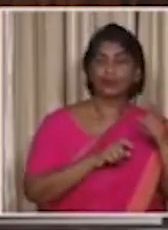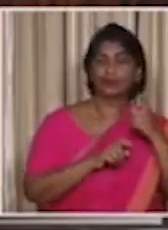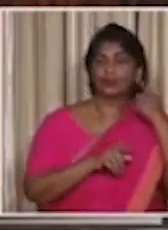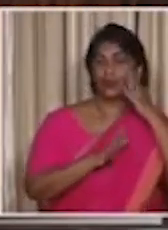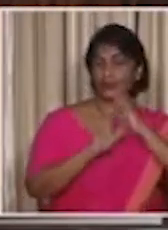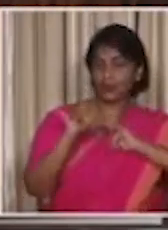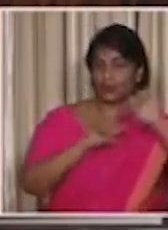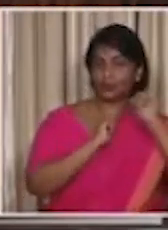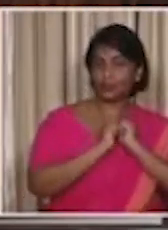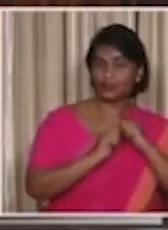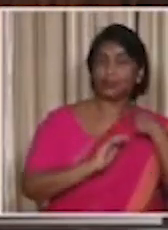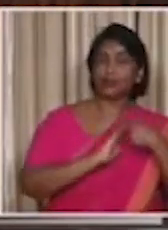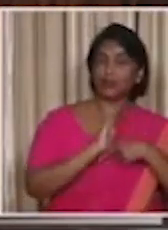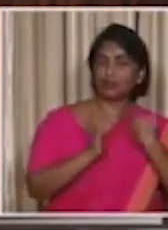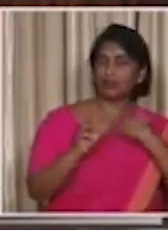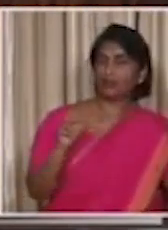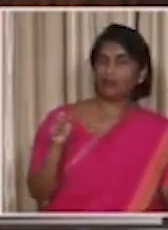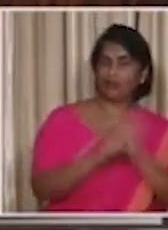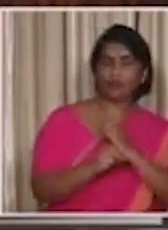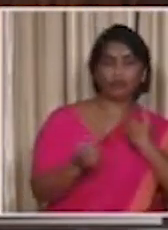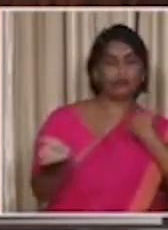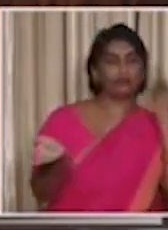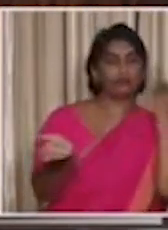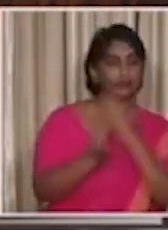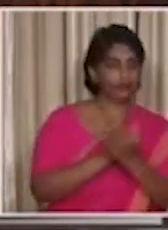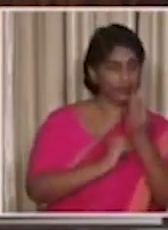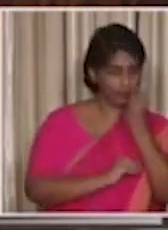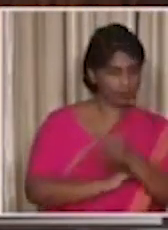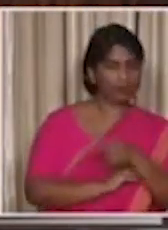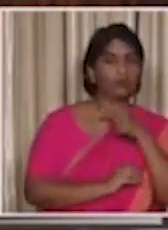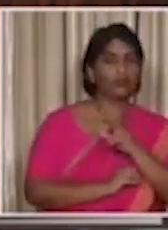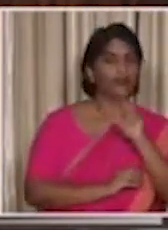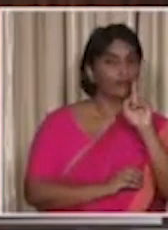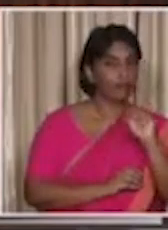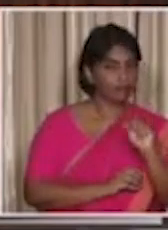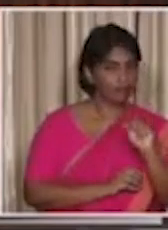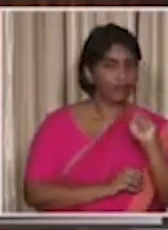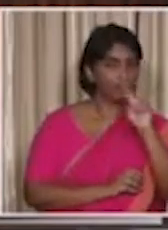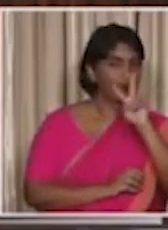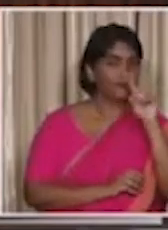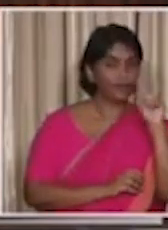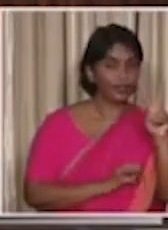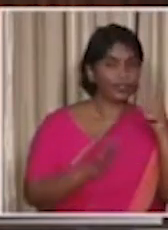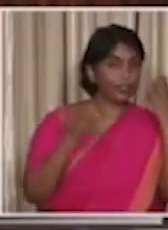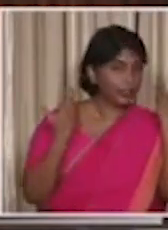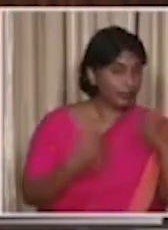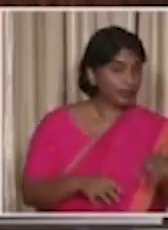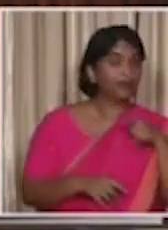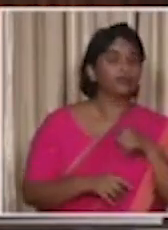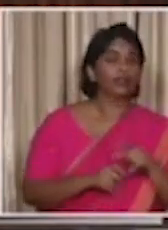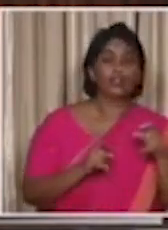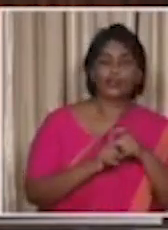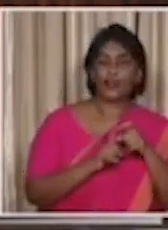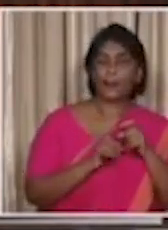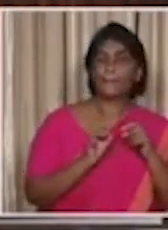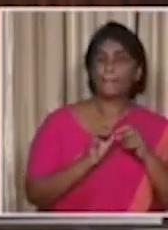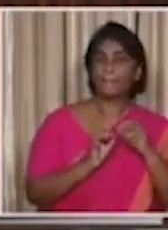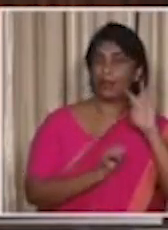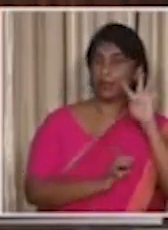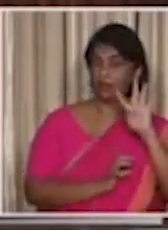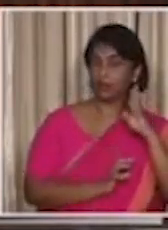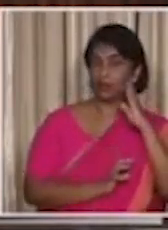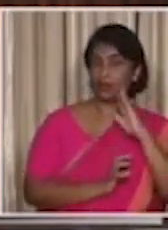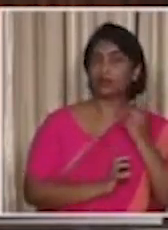අවස්ථාවේ මාතෘභූමියට උපරිම සහාය දක්වමින් සිටිනවා 2022 අවසන් වෙද්දී ඩොලර් බිලියන 4ක